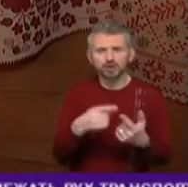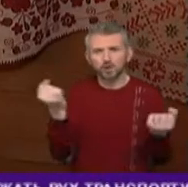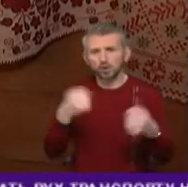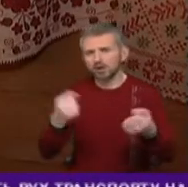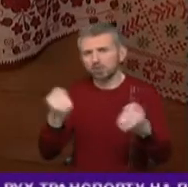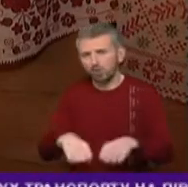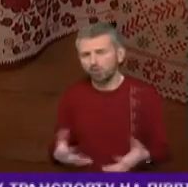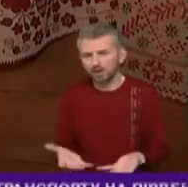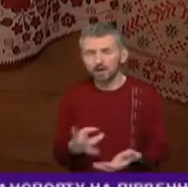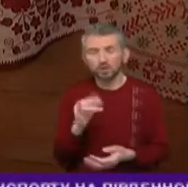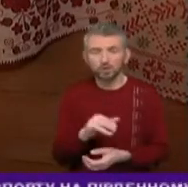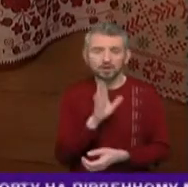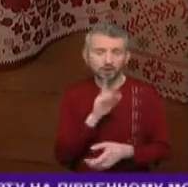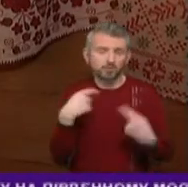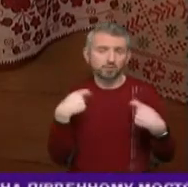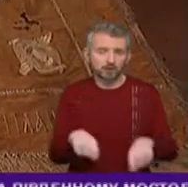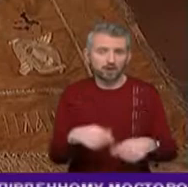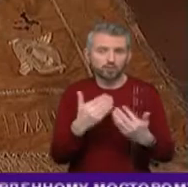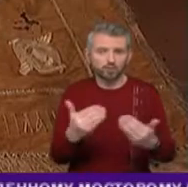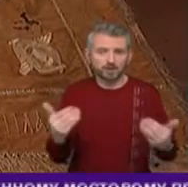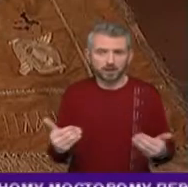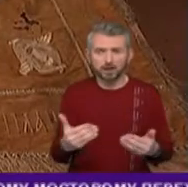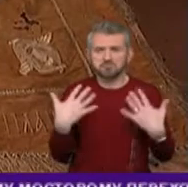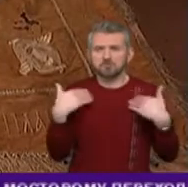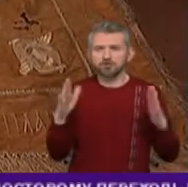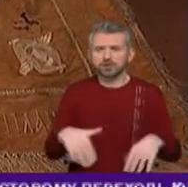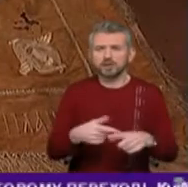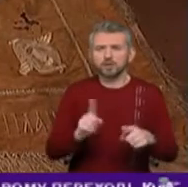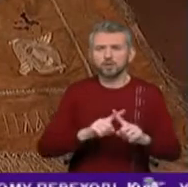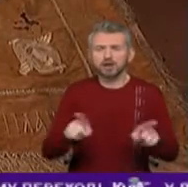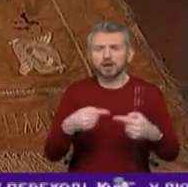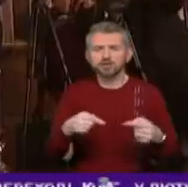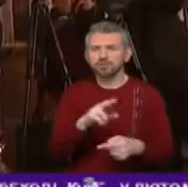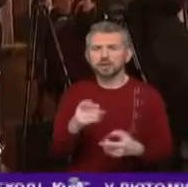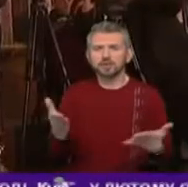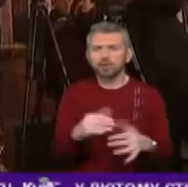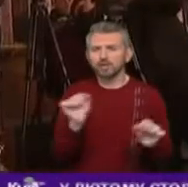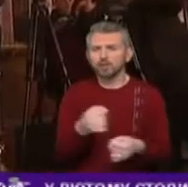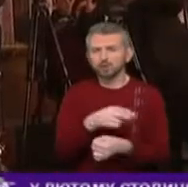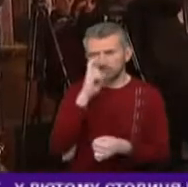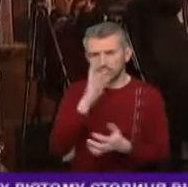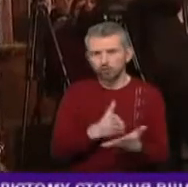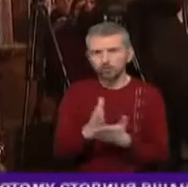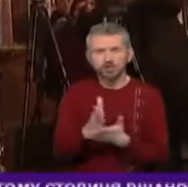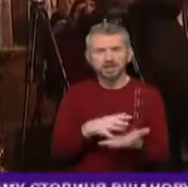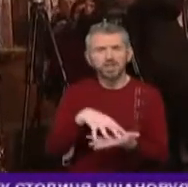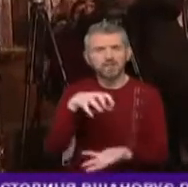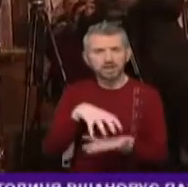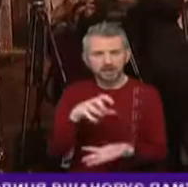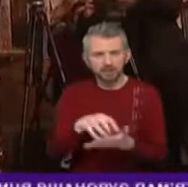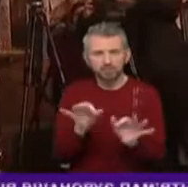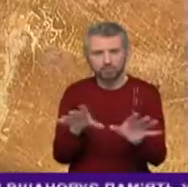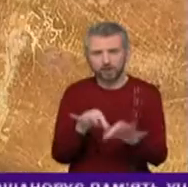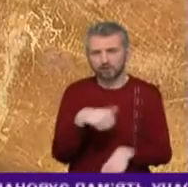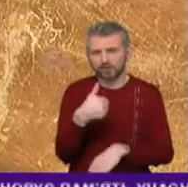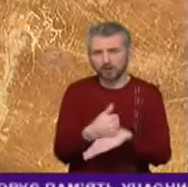розграбовували. От, ну, і вона продала її в музей. Плащаниця – це унікальна річ, без якої неможливе богослужіння на Великдень, пояснює настоятель